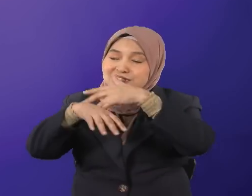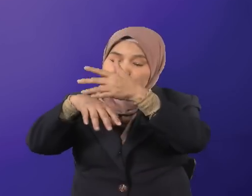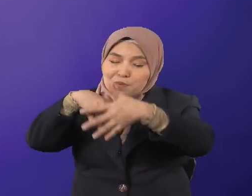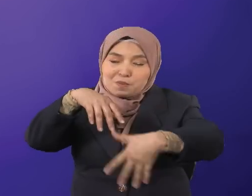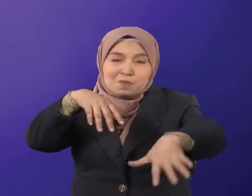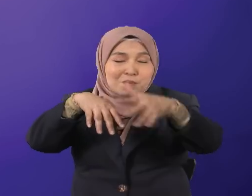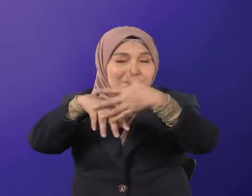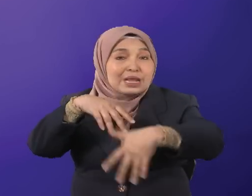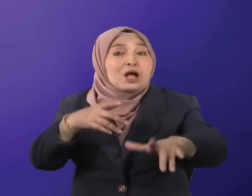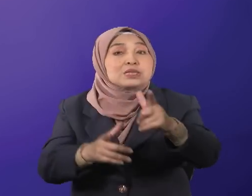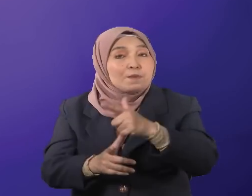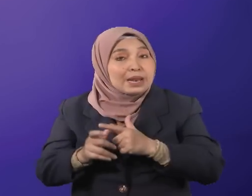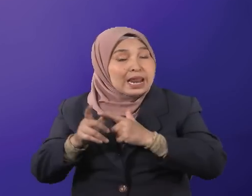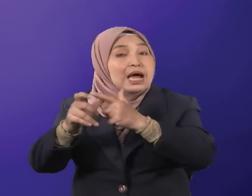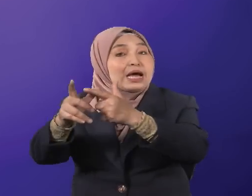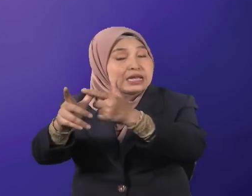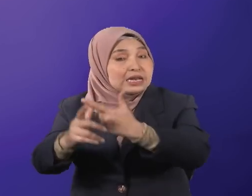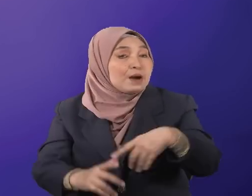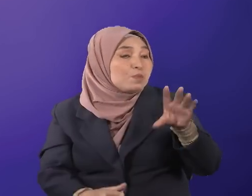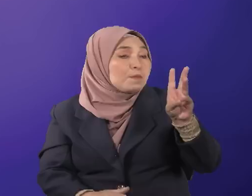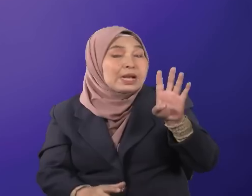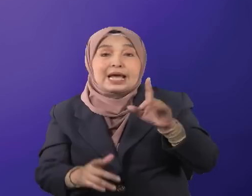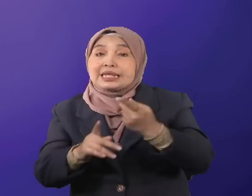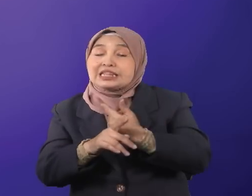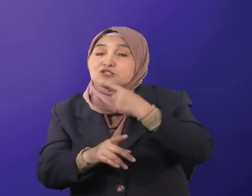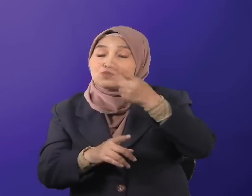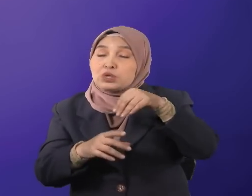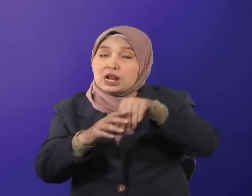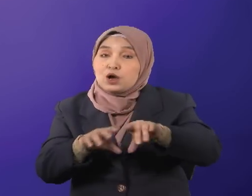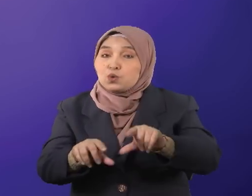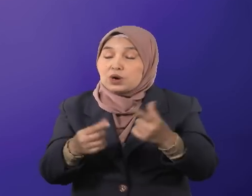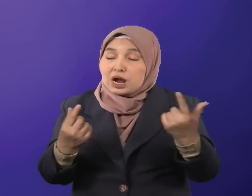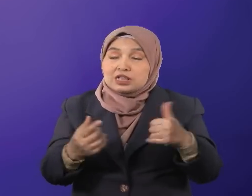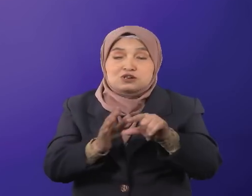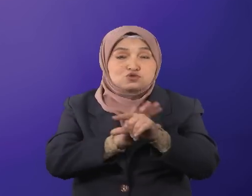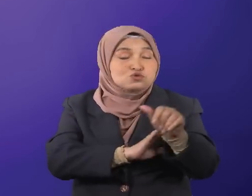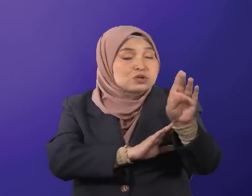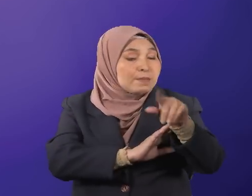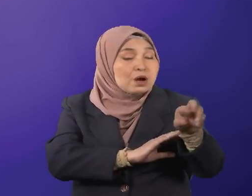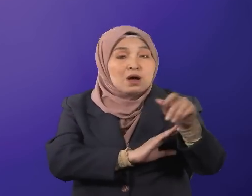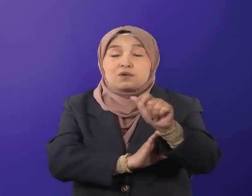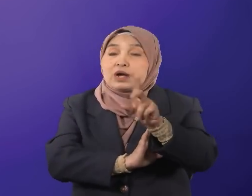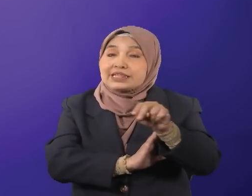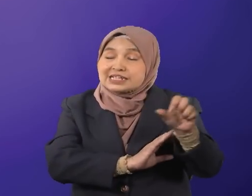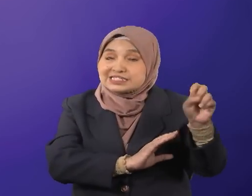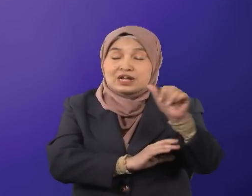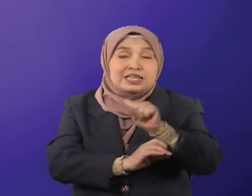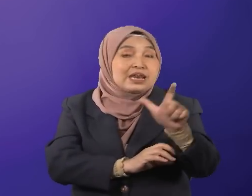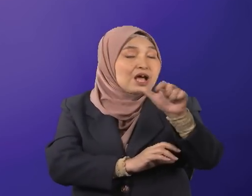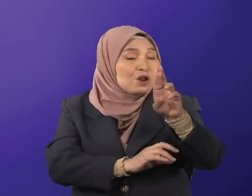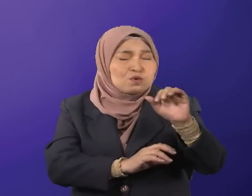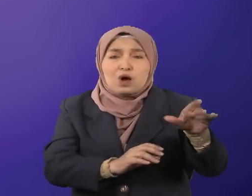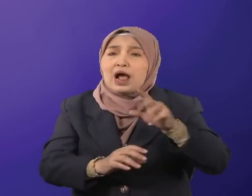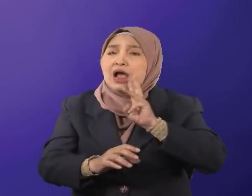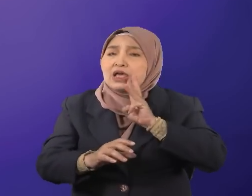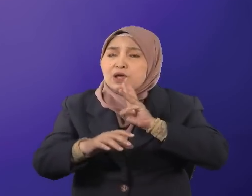jara juga bermaksud berlari. 64 kali disebut di dalam Al-Quran, dalam surah Al-Baqarah, surah An-Nisa, surah Al-A'raf. Nak menceritakan air mengalir